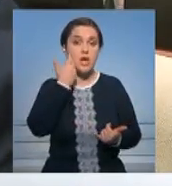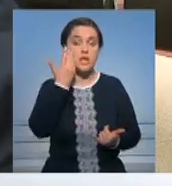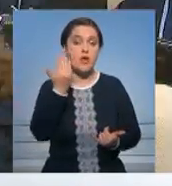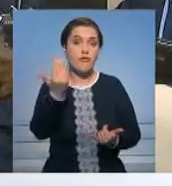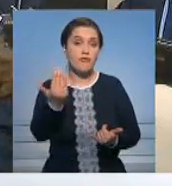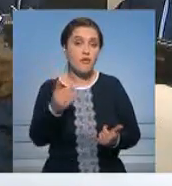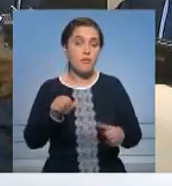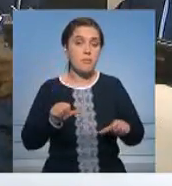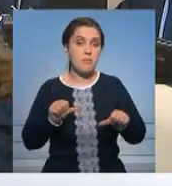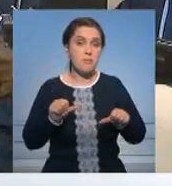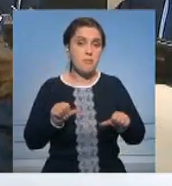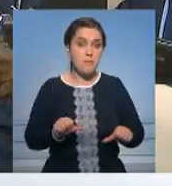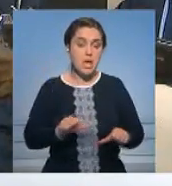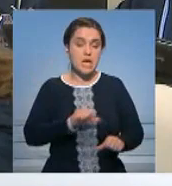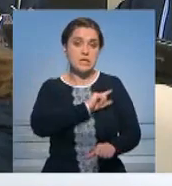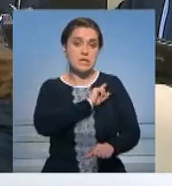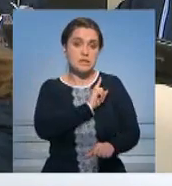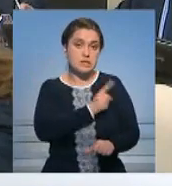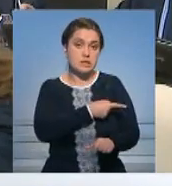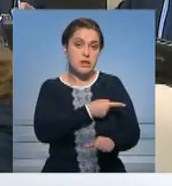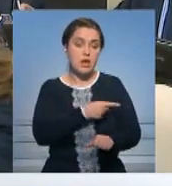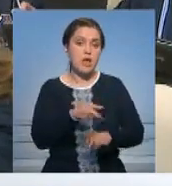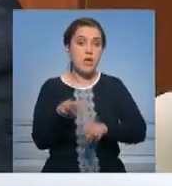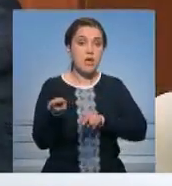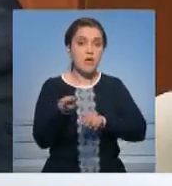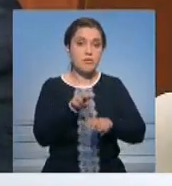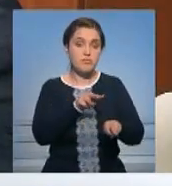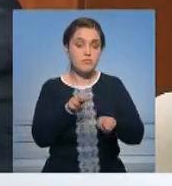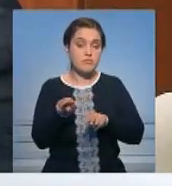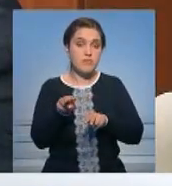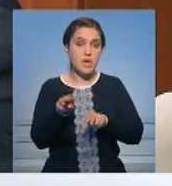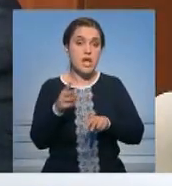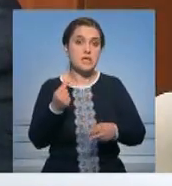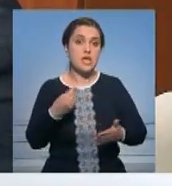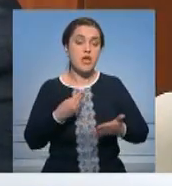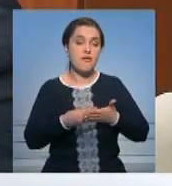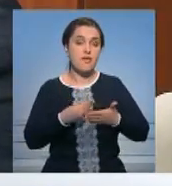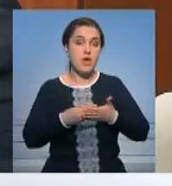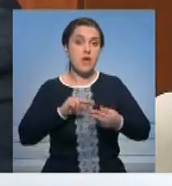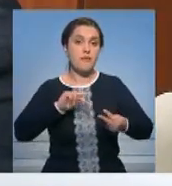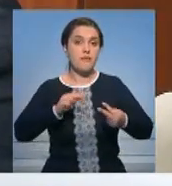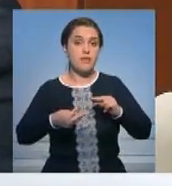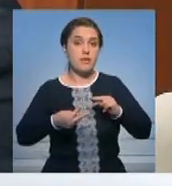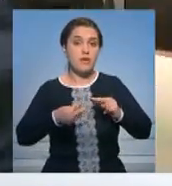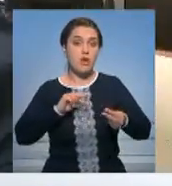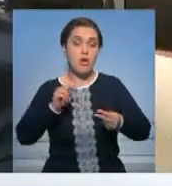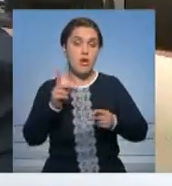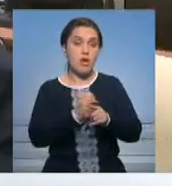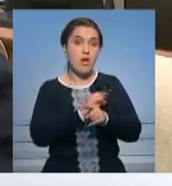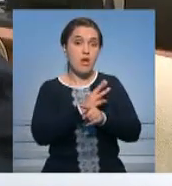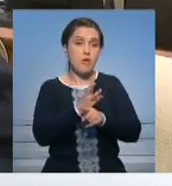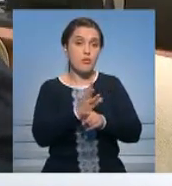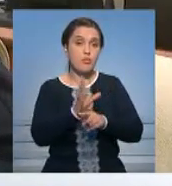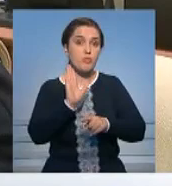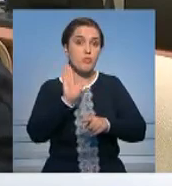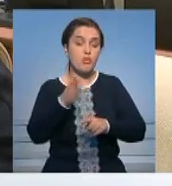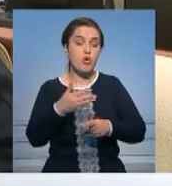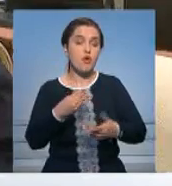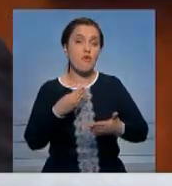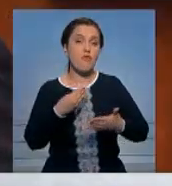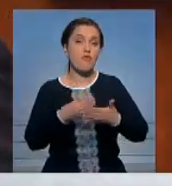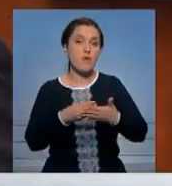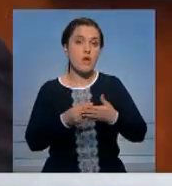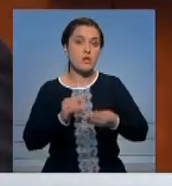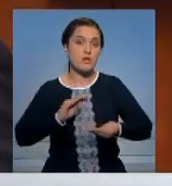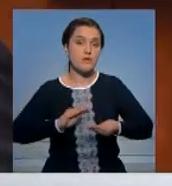обладать всем этим мощнейшим инструментом надзорного воздействия, обеспечите ли вы устойчивость финансового рынка страны?